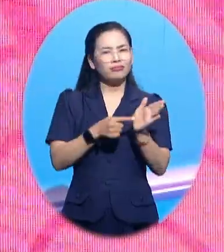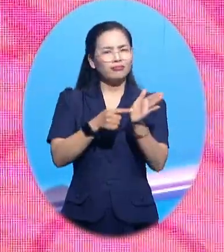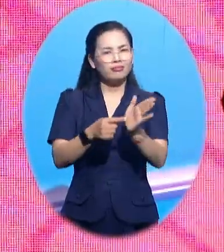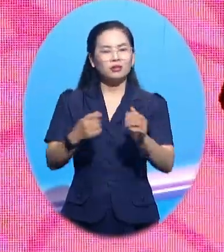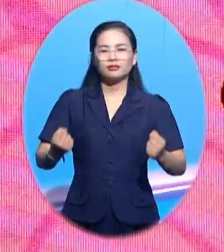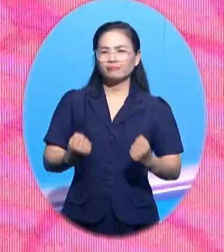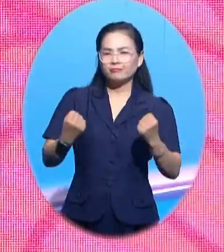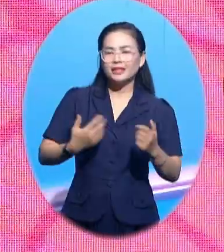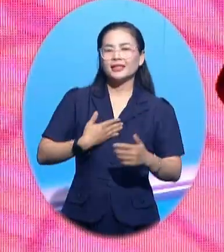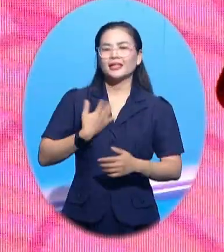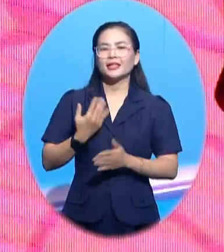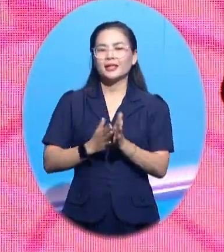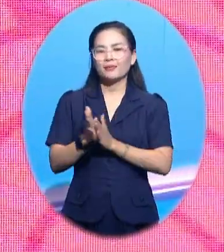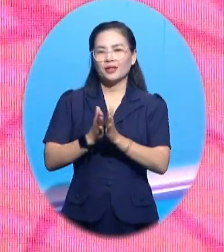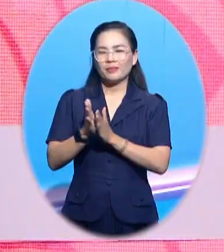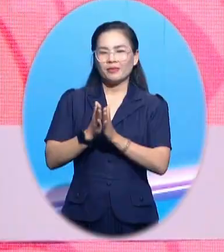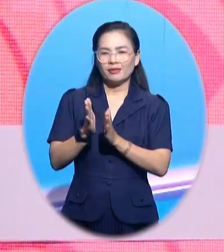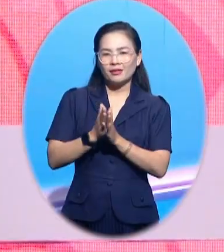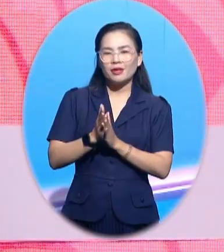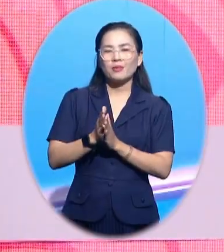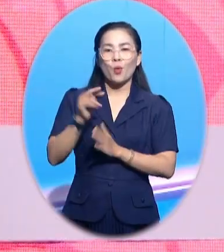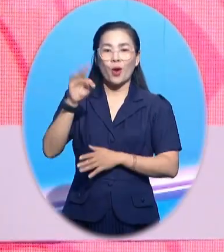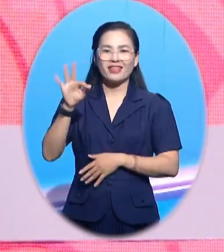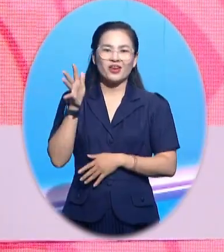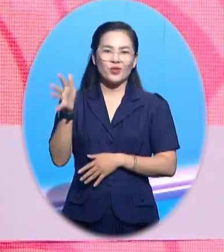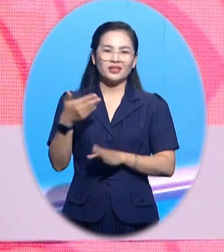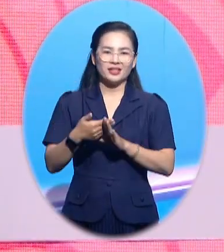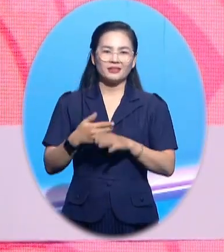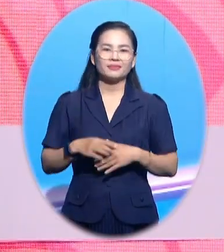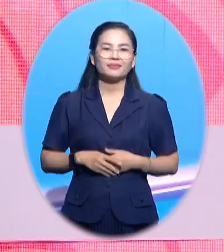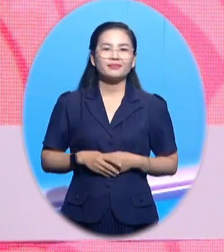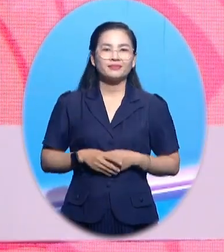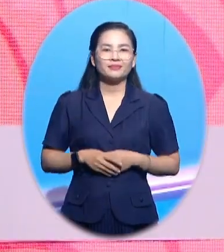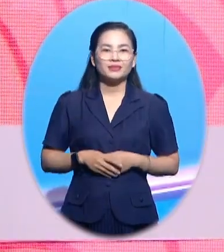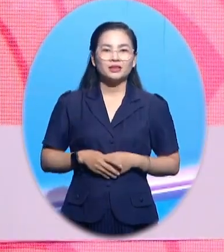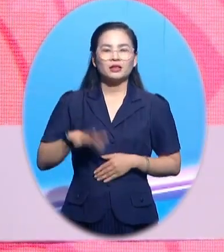của nhà trường như lời khẳng định cho sự nối tiếp tinh thần, bản lĩnh, mang đậm dấu ấn ngoại thương.